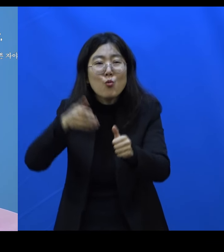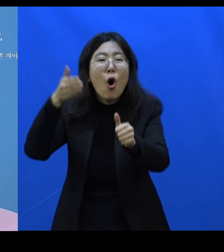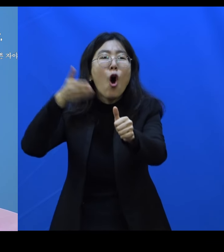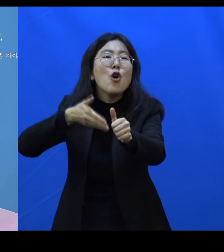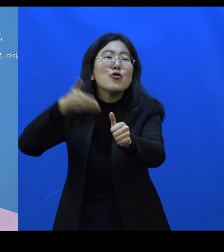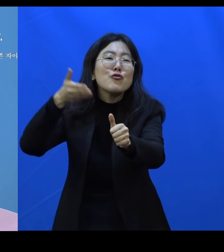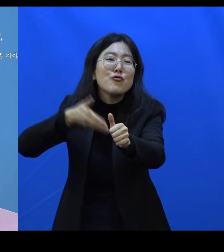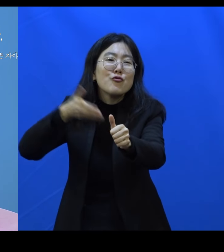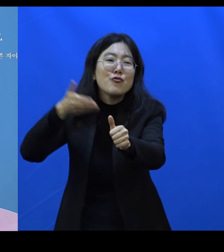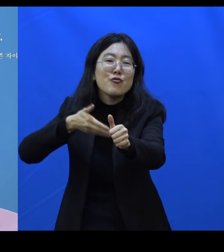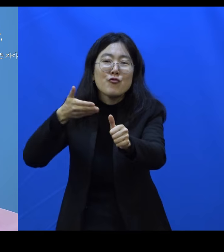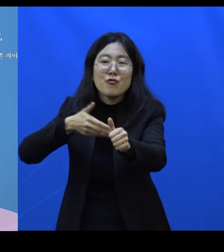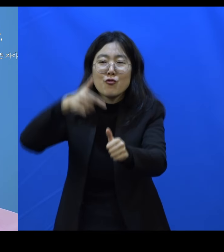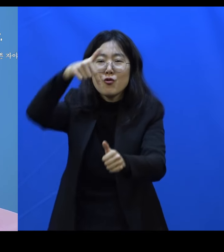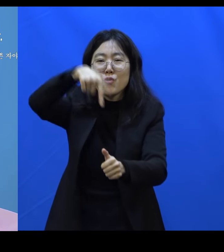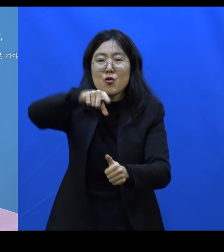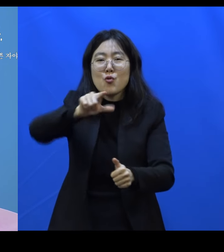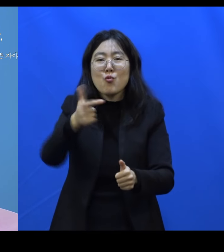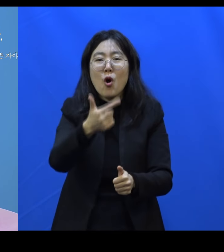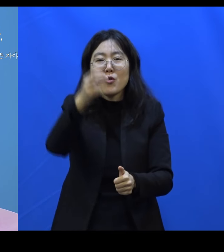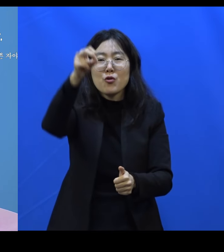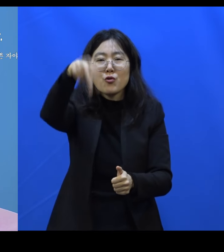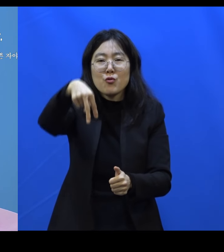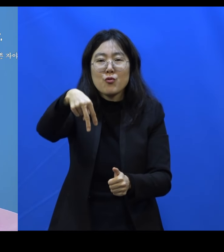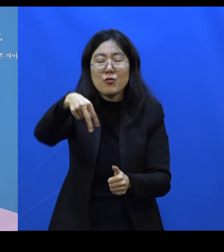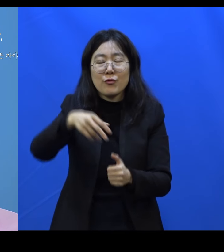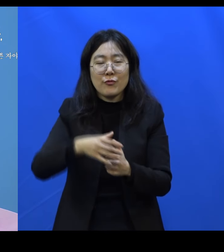하나님의 부르심은 따뜻한 겁니다.